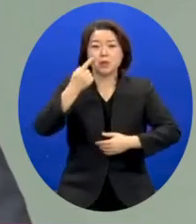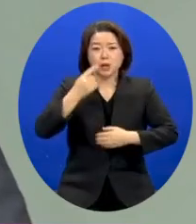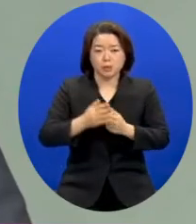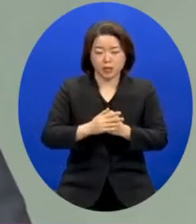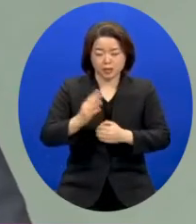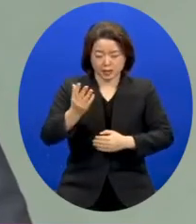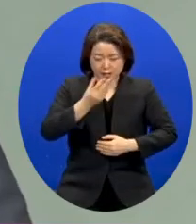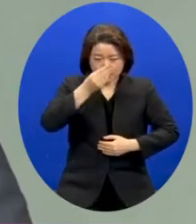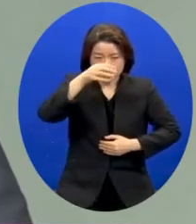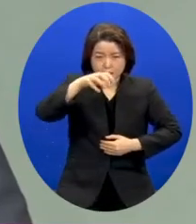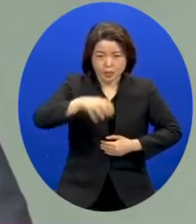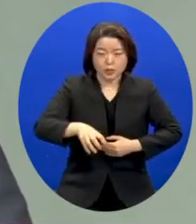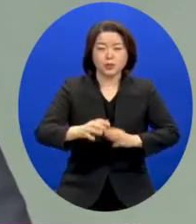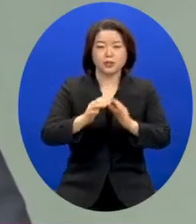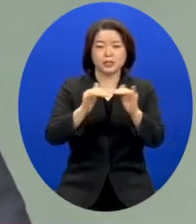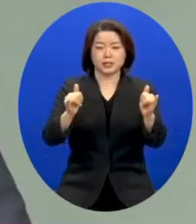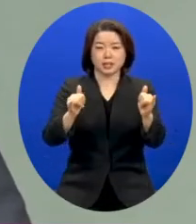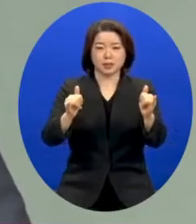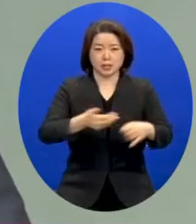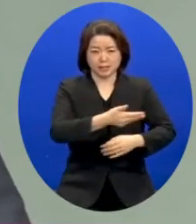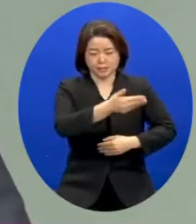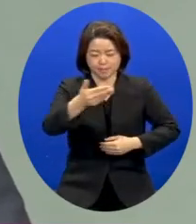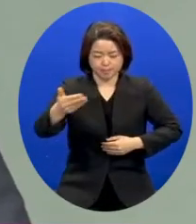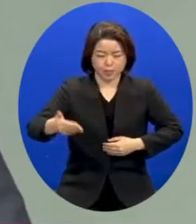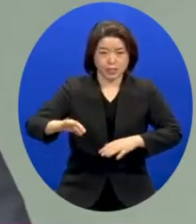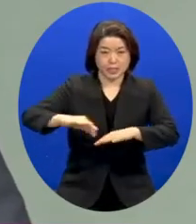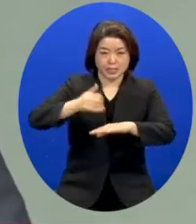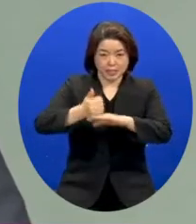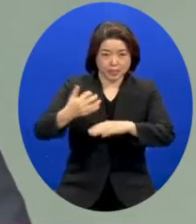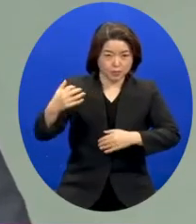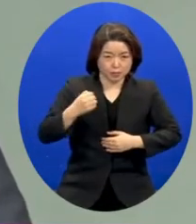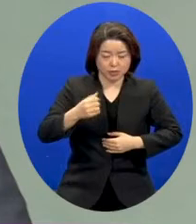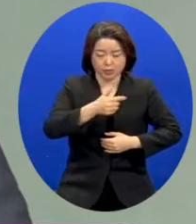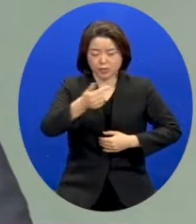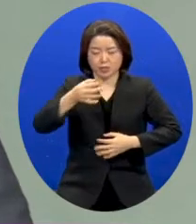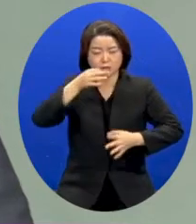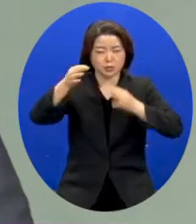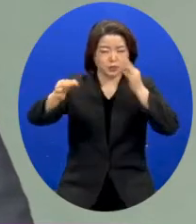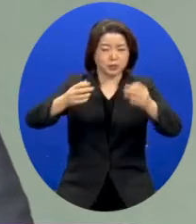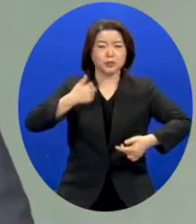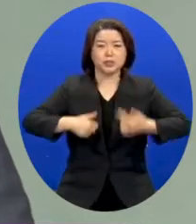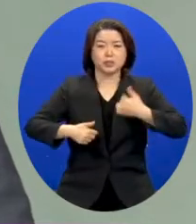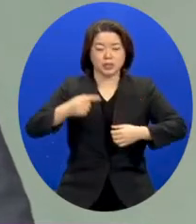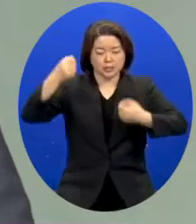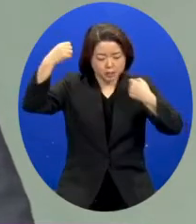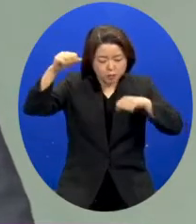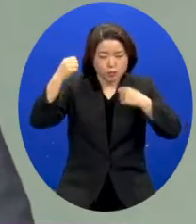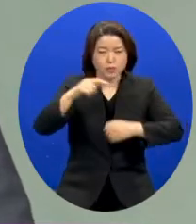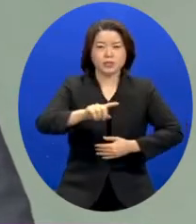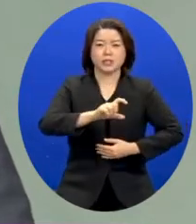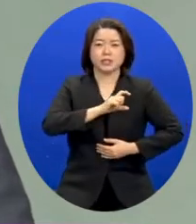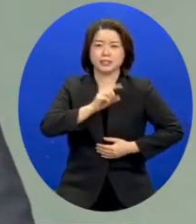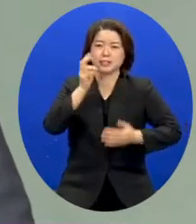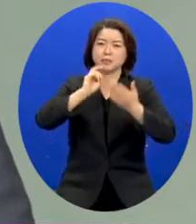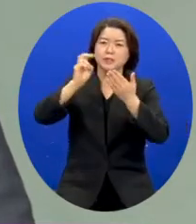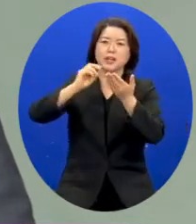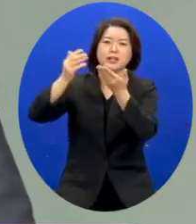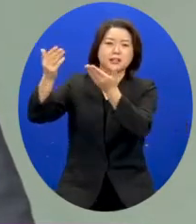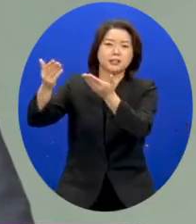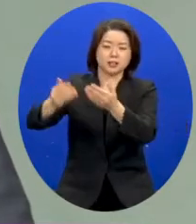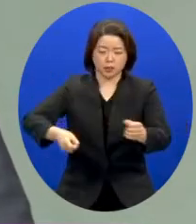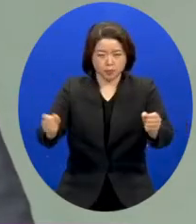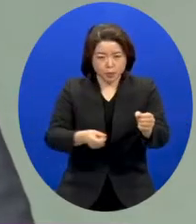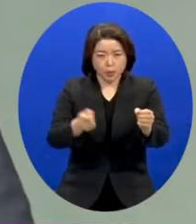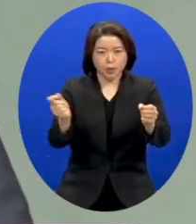너희의 임금님을 모시고 큰 소리로 즐거워하여라, 춤을 추면서 그 이름을 찬양하여라, 소구치고 수금을